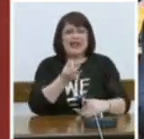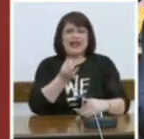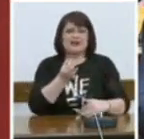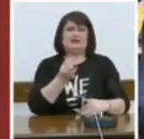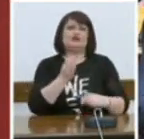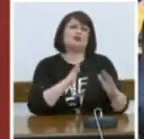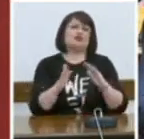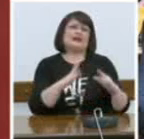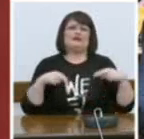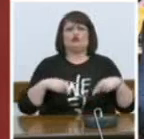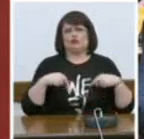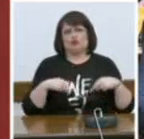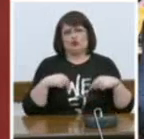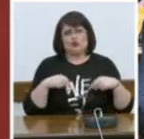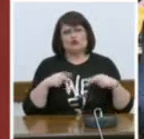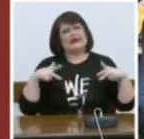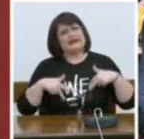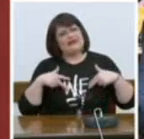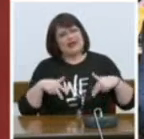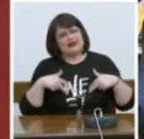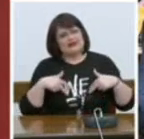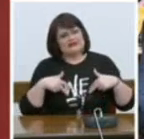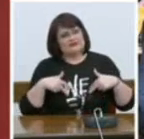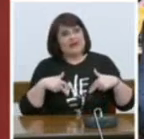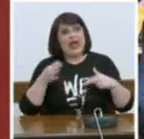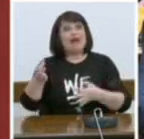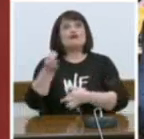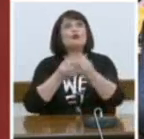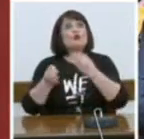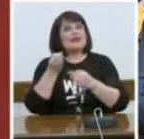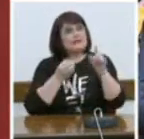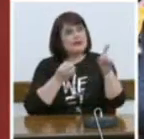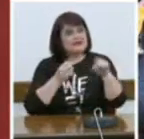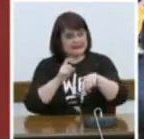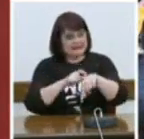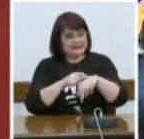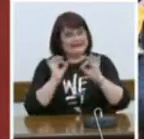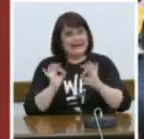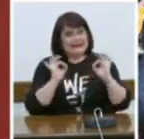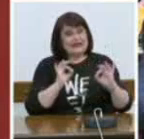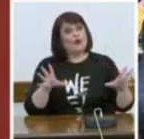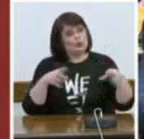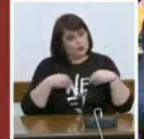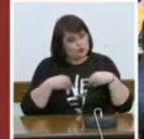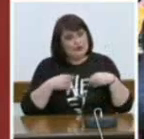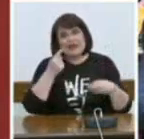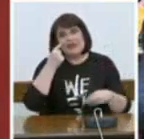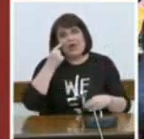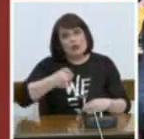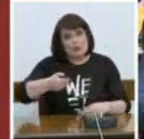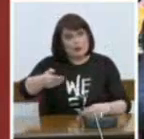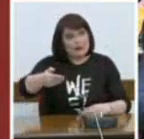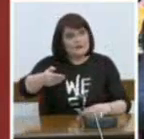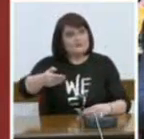κυβερνήσεως. Άρα παίρνουμε τις μετρητής αυτό που είπατε περί τήρησης του χρόνου και θεωρούμε ότι